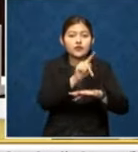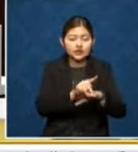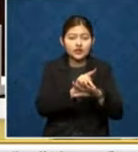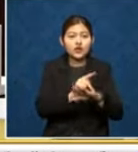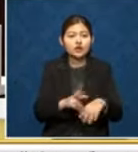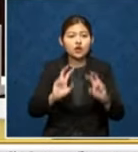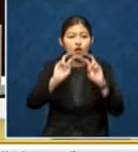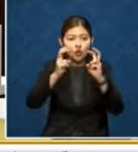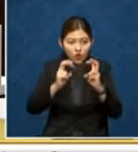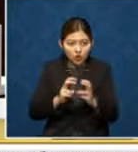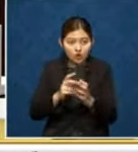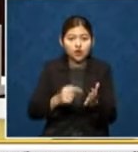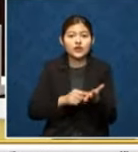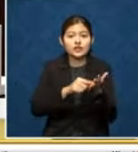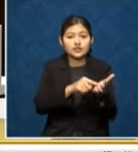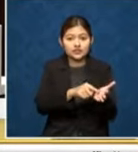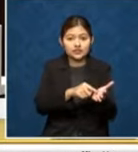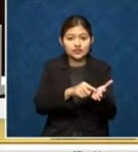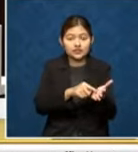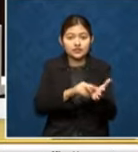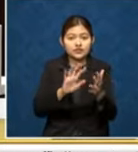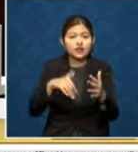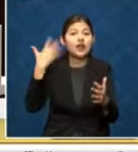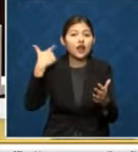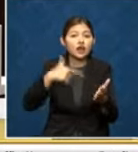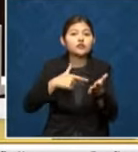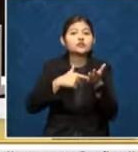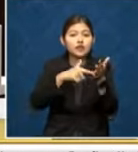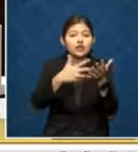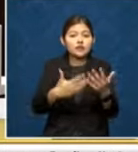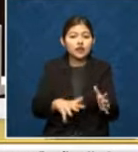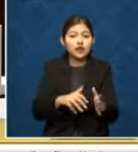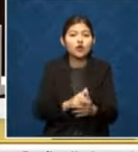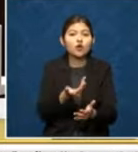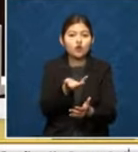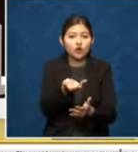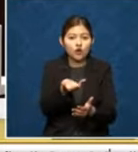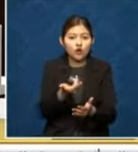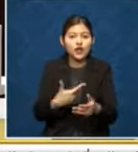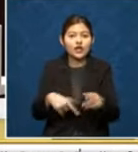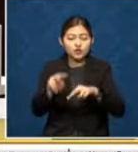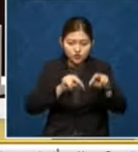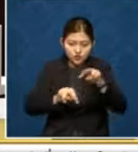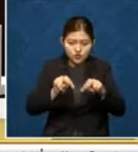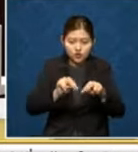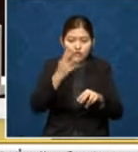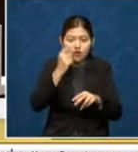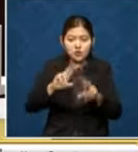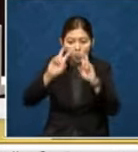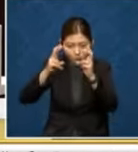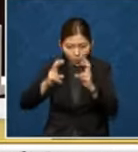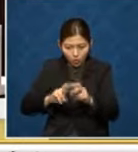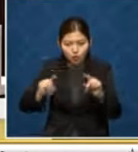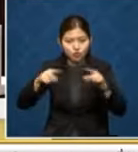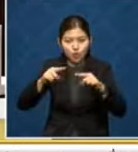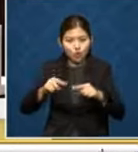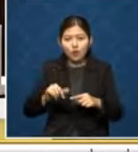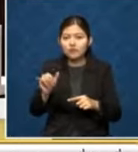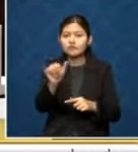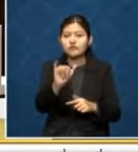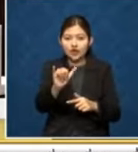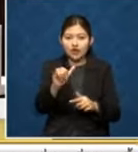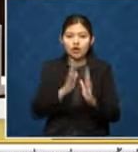ที่เพื่อนสมาชิกได้ทำการหารือกันไปแล้วนะคะให้ติดตามเร่งรัดให้ด้วยค่ะเพราะว่าหลายๆข้อหารือยังไม่ได้คำตอบจากหน่วยงานที่เ